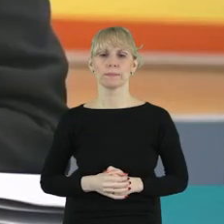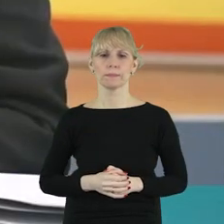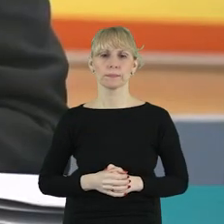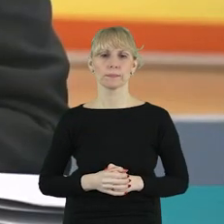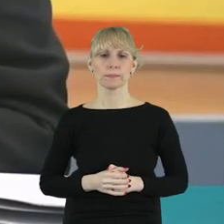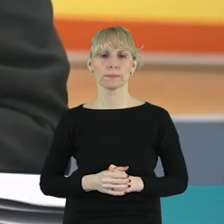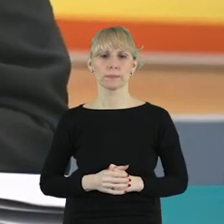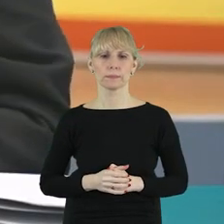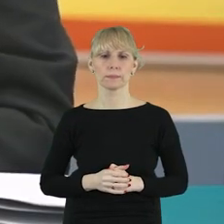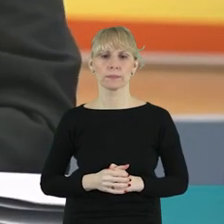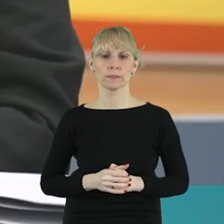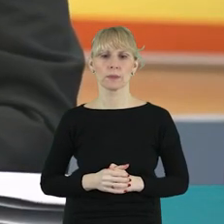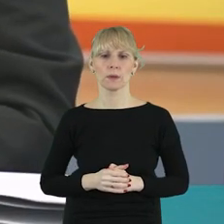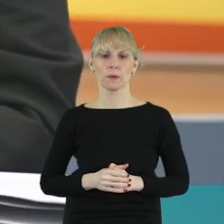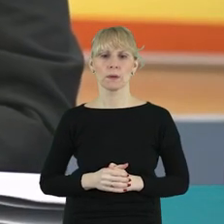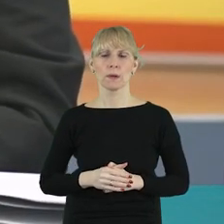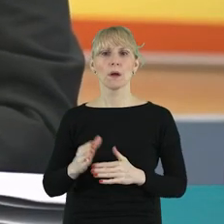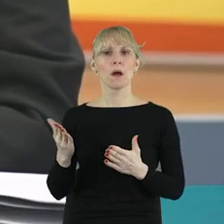wnioskiem.